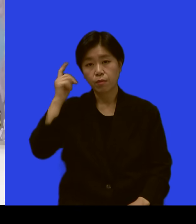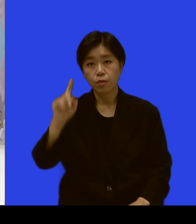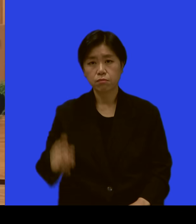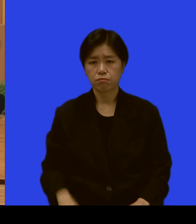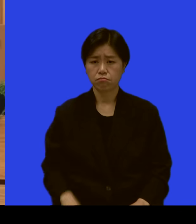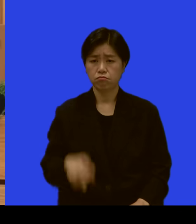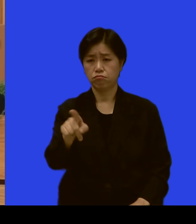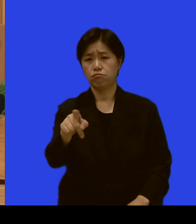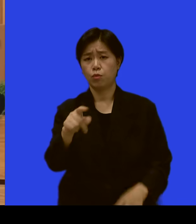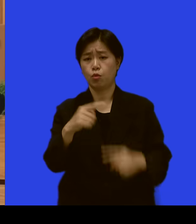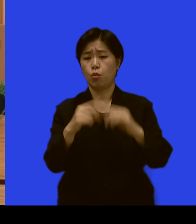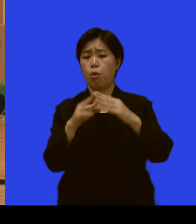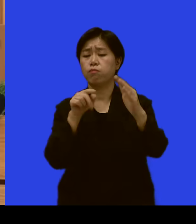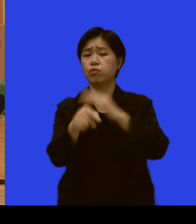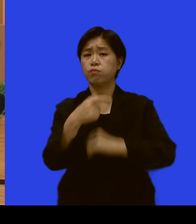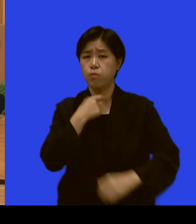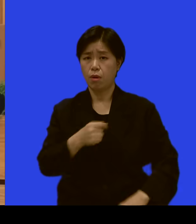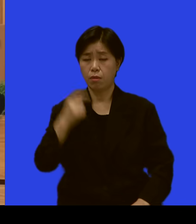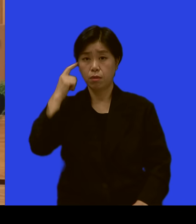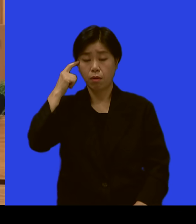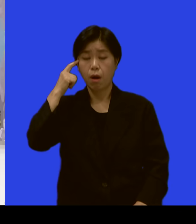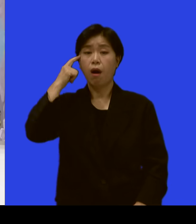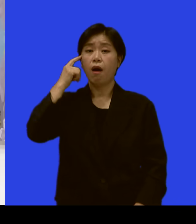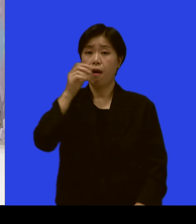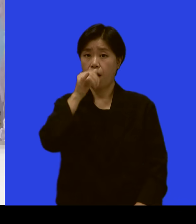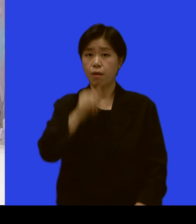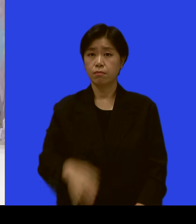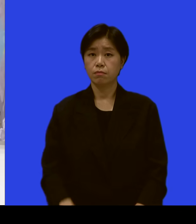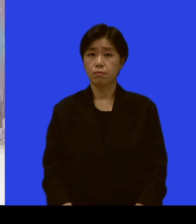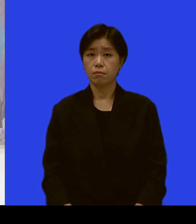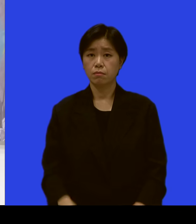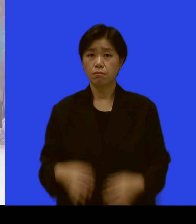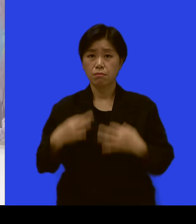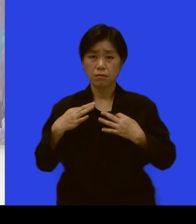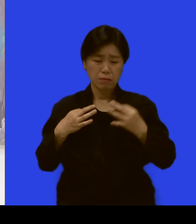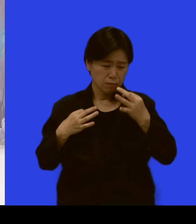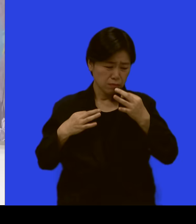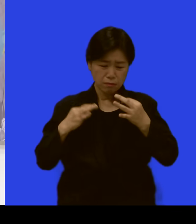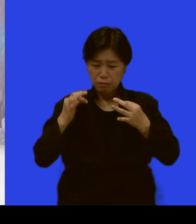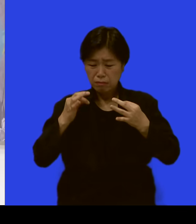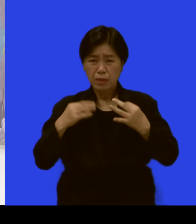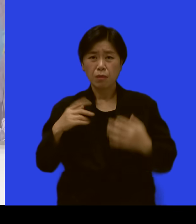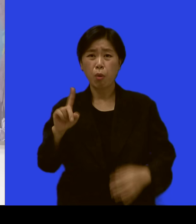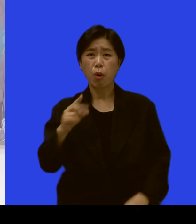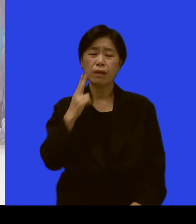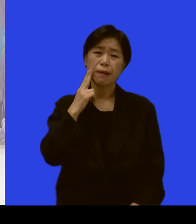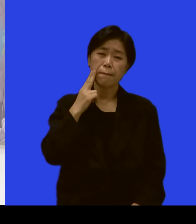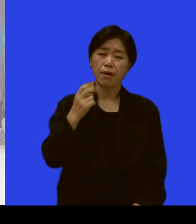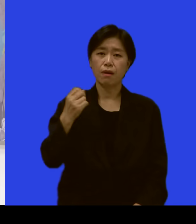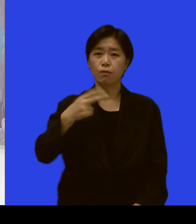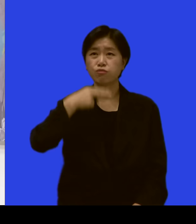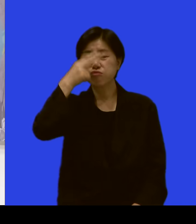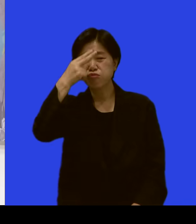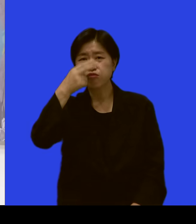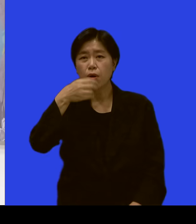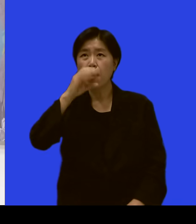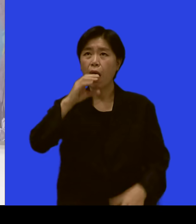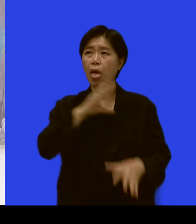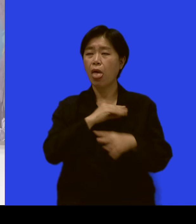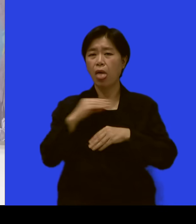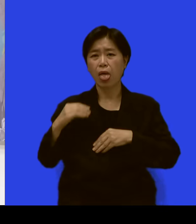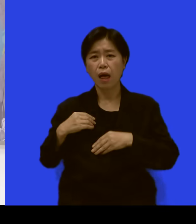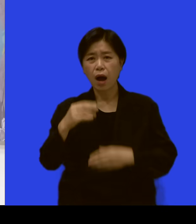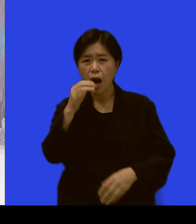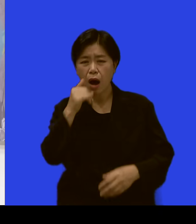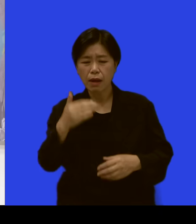저기 들어가고 싶다. 라는 생각이 드는 거예요. 근데 예, 예. 저는 몸에 뭐 담배 냄새 나지, 예, 예. 막 술 쩐내 나지, 그러니까 어떻게 거길